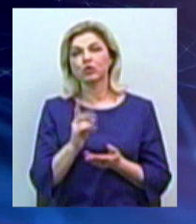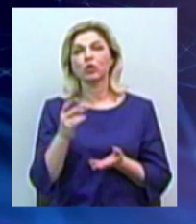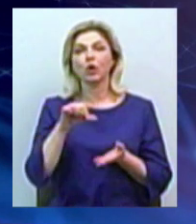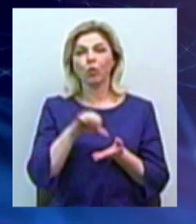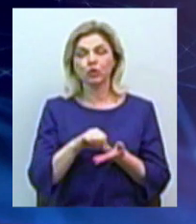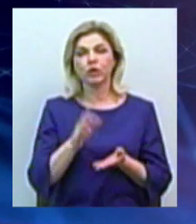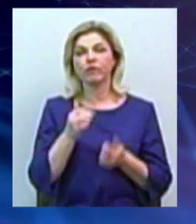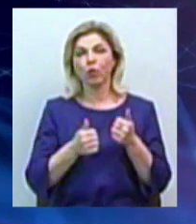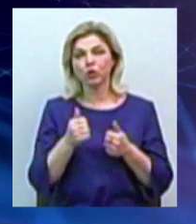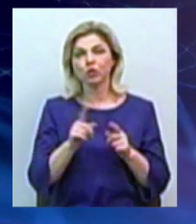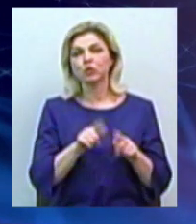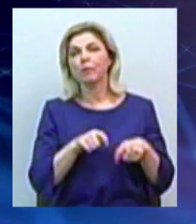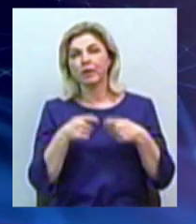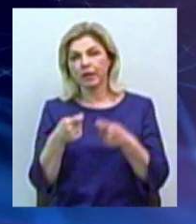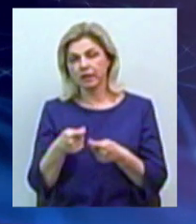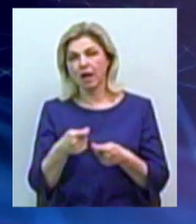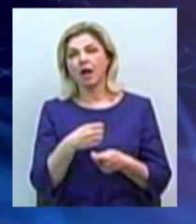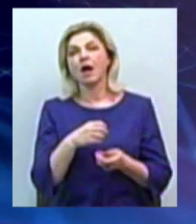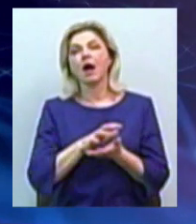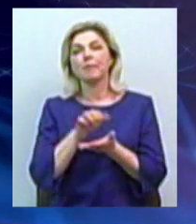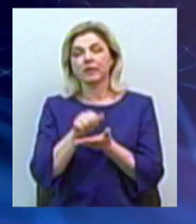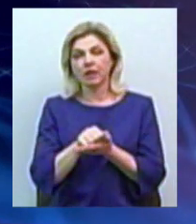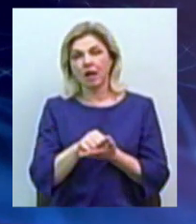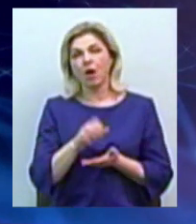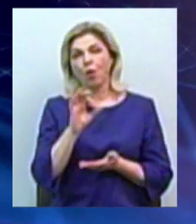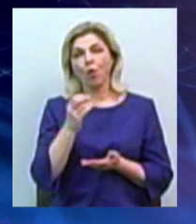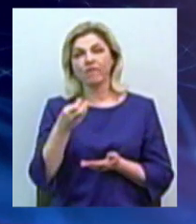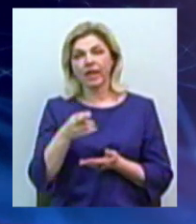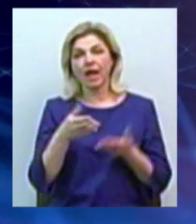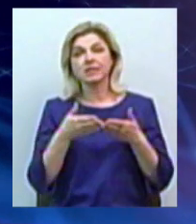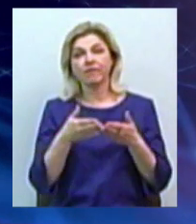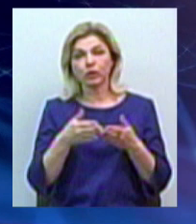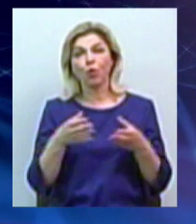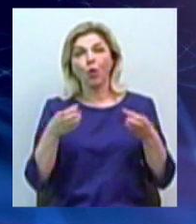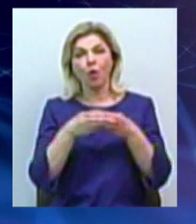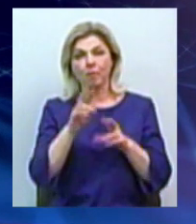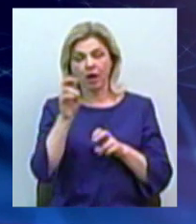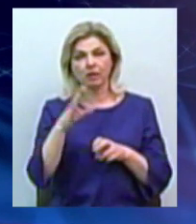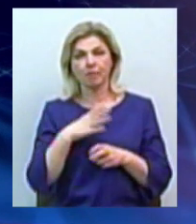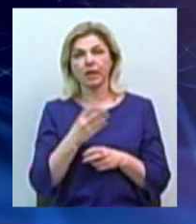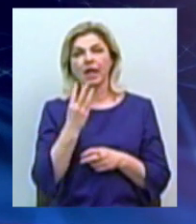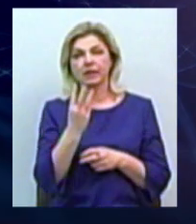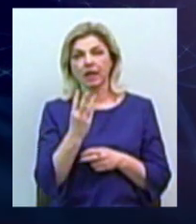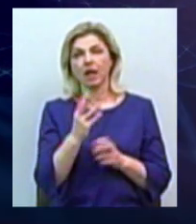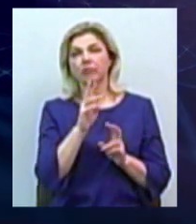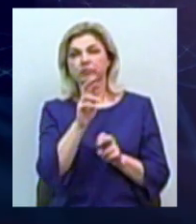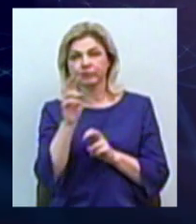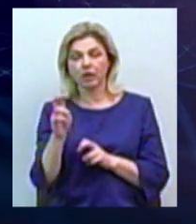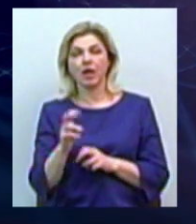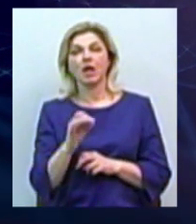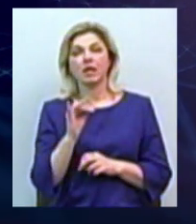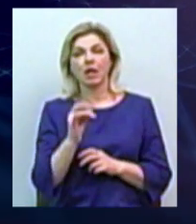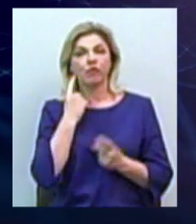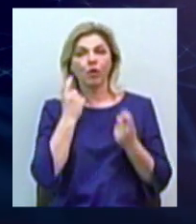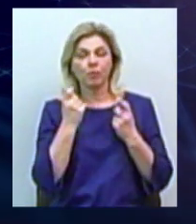передачі в концесію майна державного підприємства «Стовідорна компанія Ольвія» надійшли заявки від 3 компаній з України та Катару. Інформація з